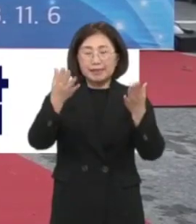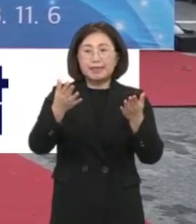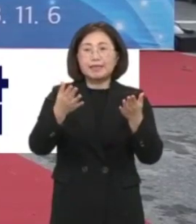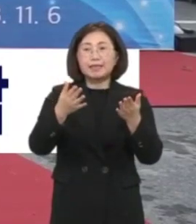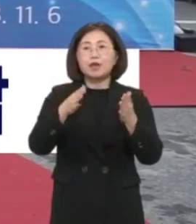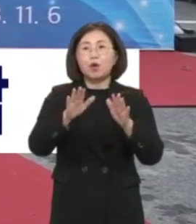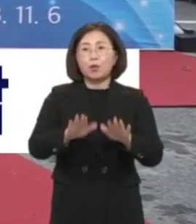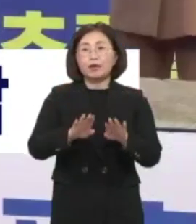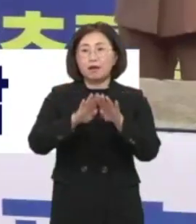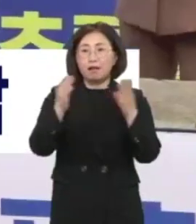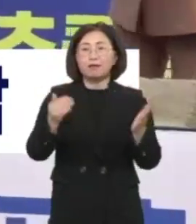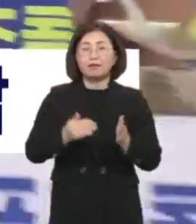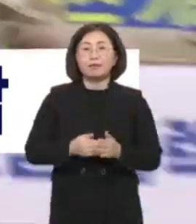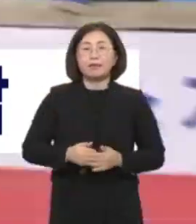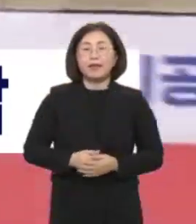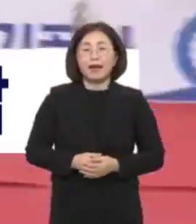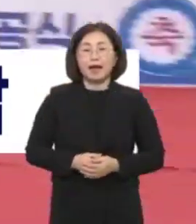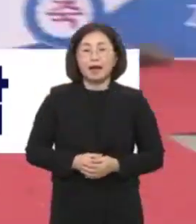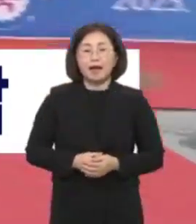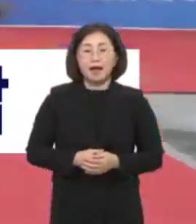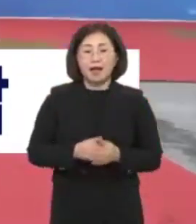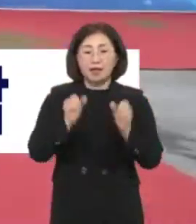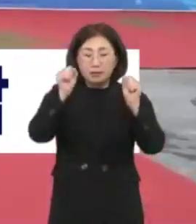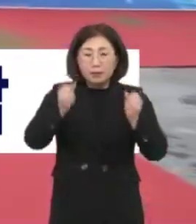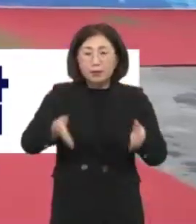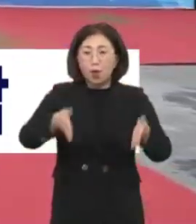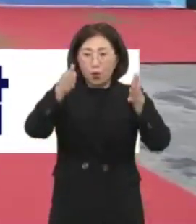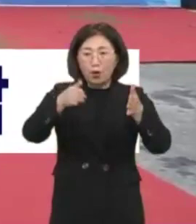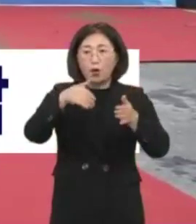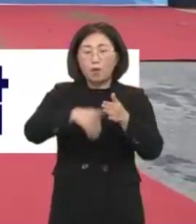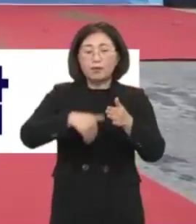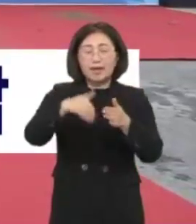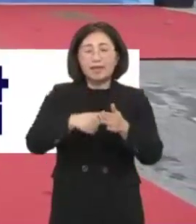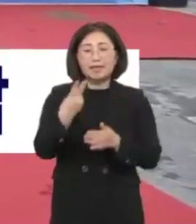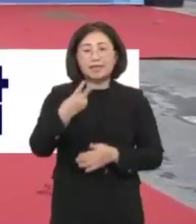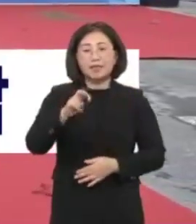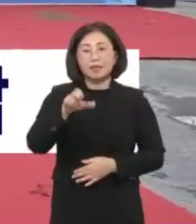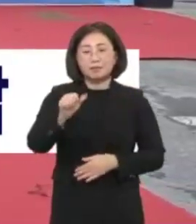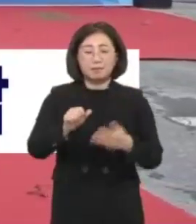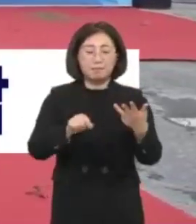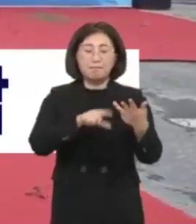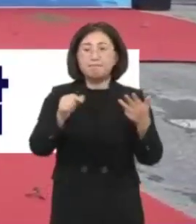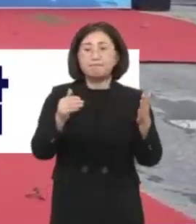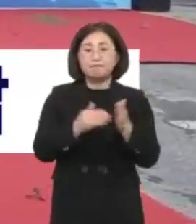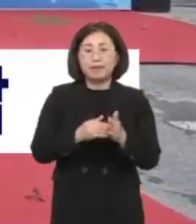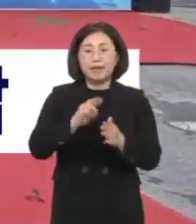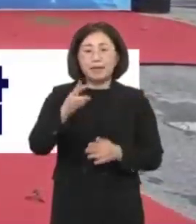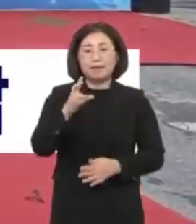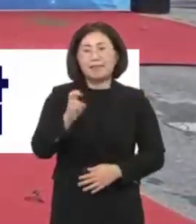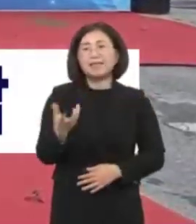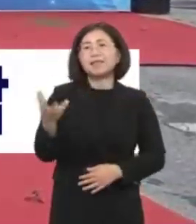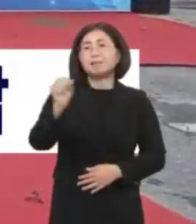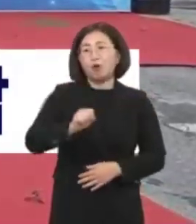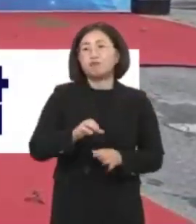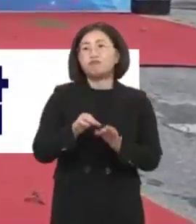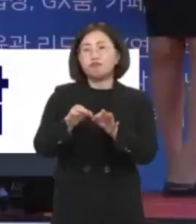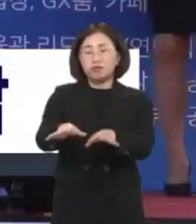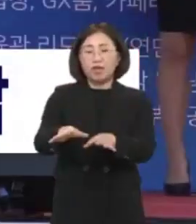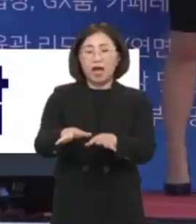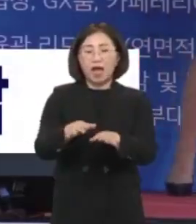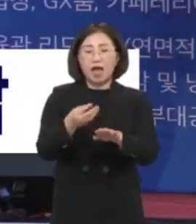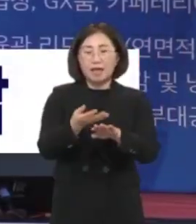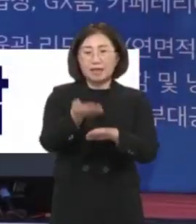건립 부지에서 열렸습니다. 스포츠 콤플렉스 건립 공사는 2025년 8월까지 320억 원을 투자해